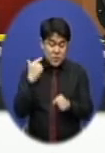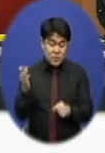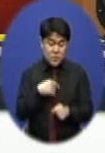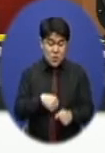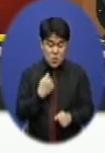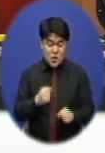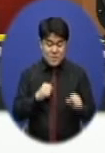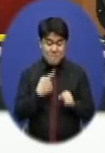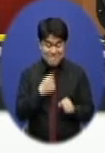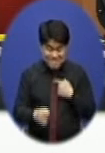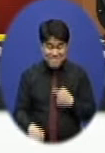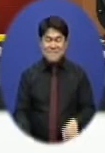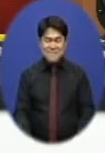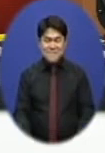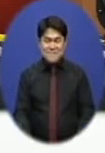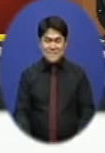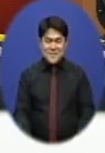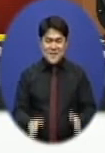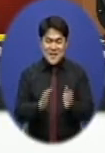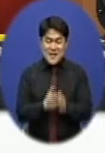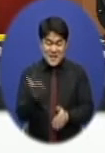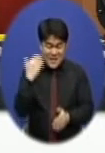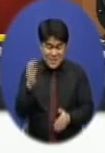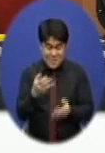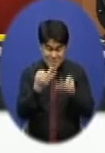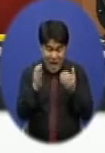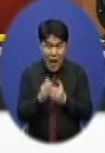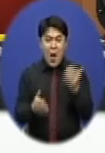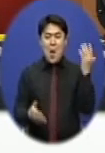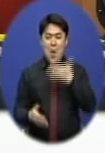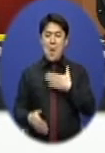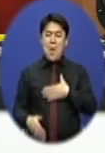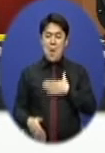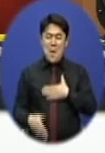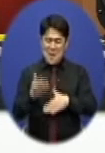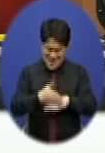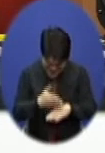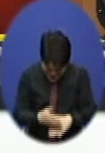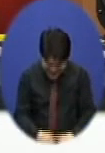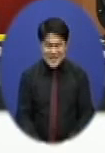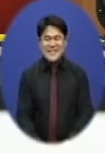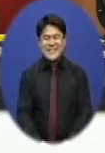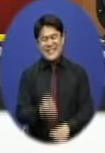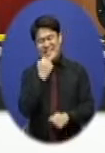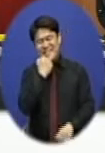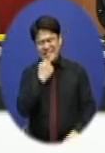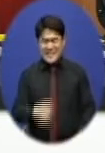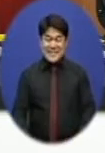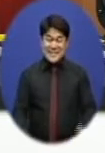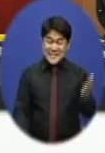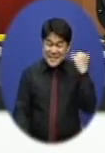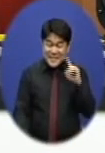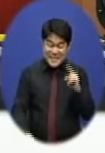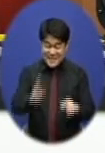제가 혼자서 예. 한 적이 있었어요. 예. 아, 그때부터 보셨군요. 예, 예. 네, 아유, 고맙습니다. 예. 네, 그 전에